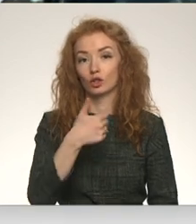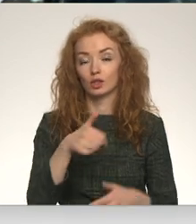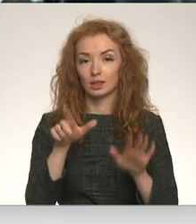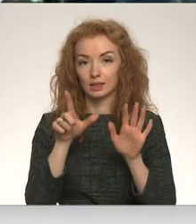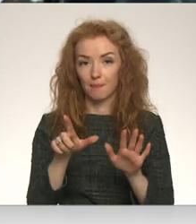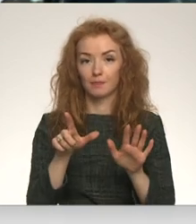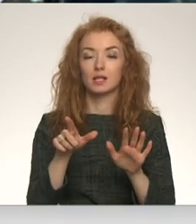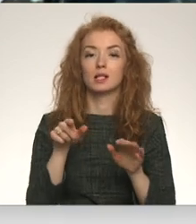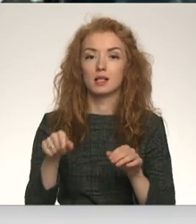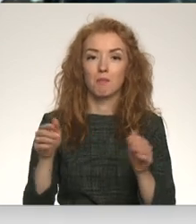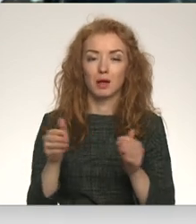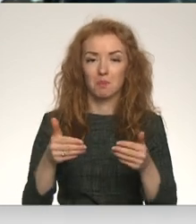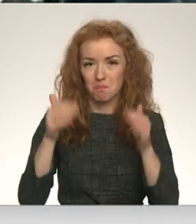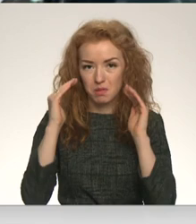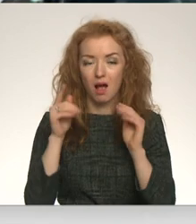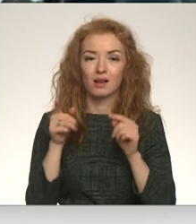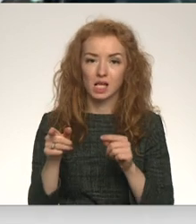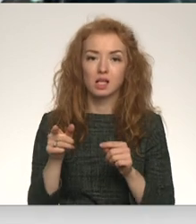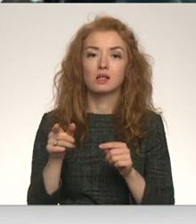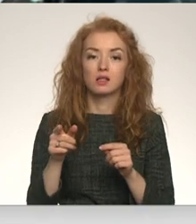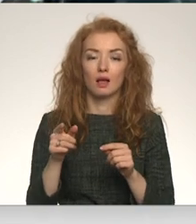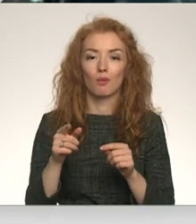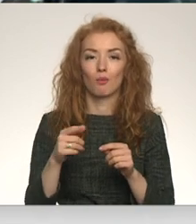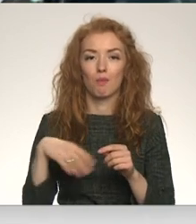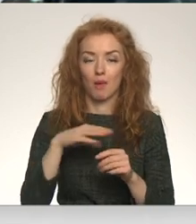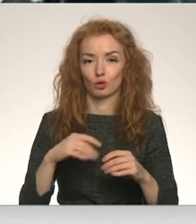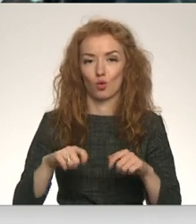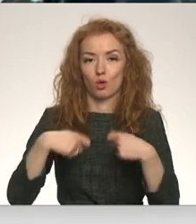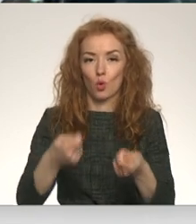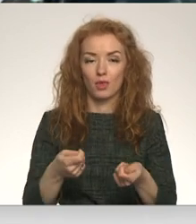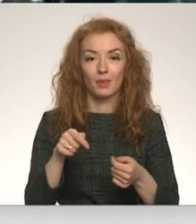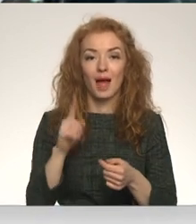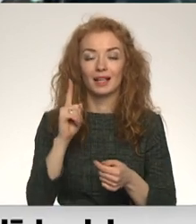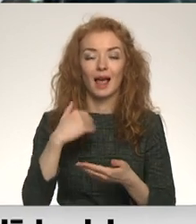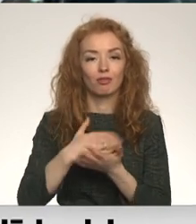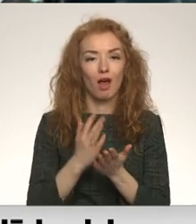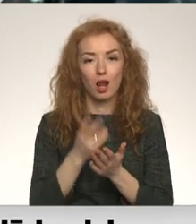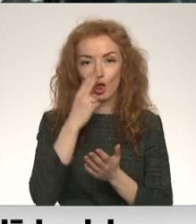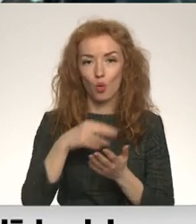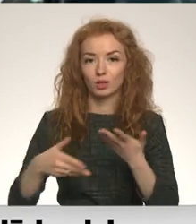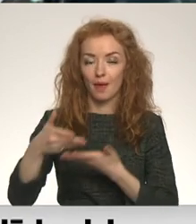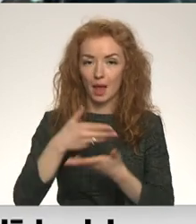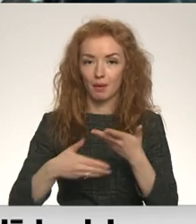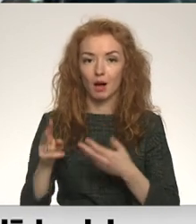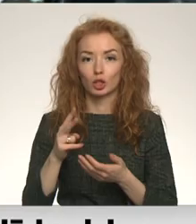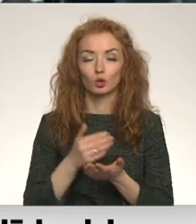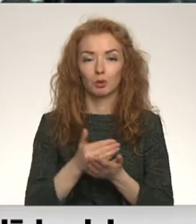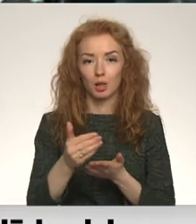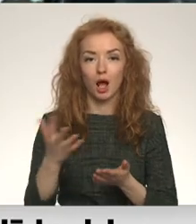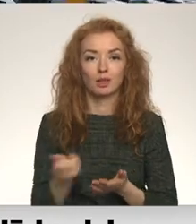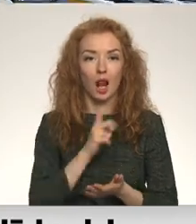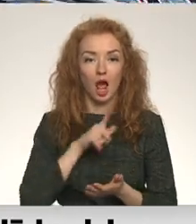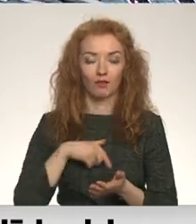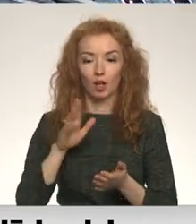67 Polaris taktiskie transporta līdzekļi, kurus šodien nododam, ir tikai daļa no sadarbības, kura turpinās ar Latviju, lai uzlabotu